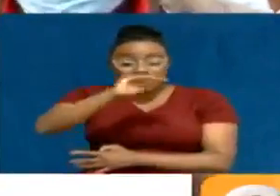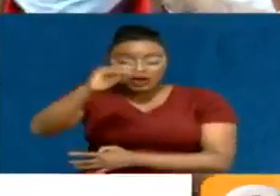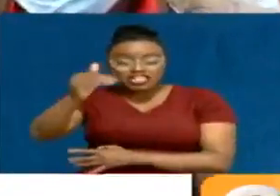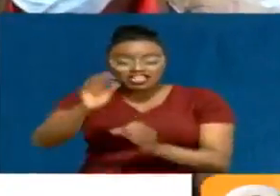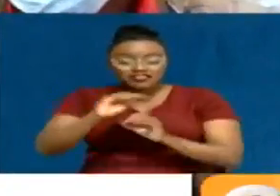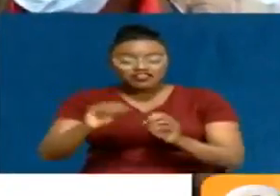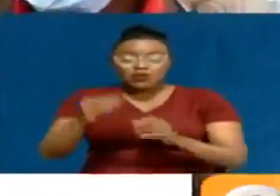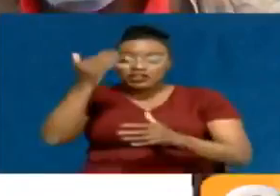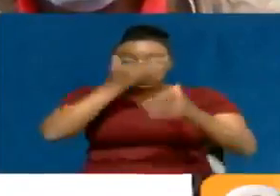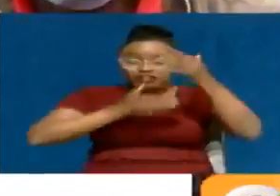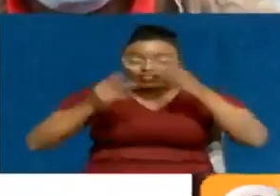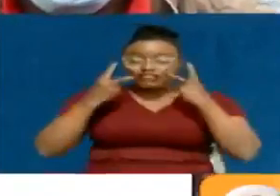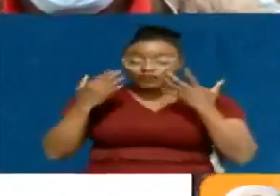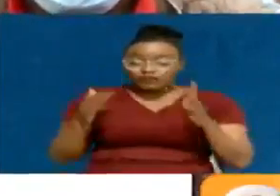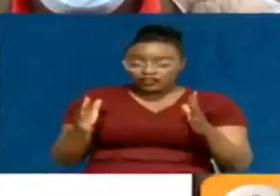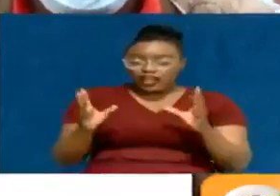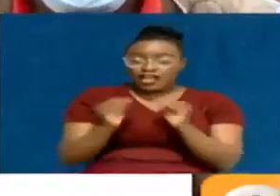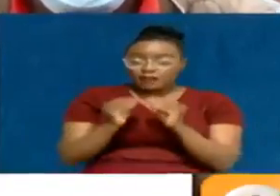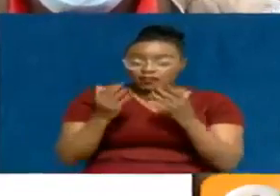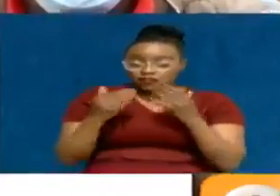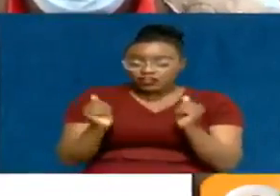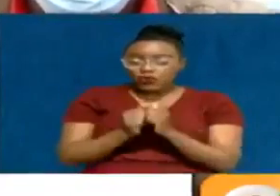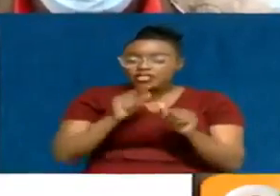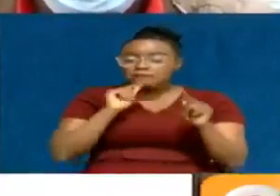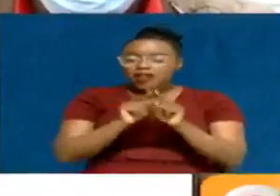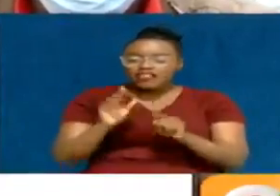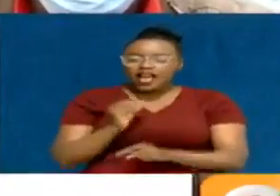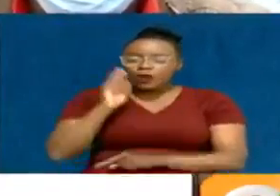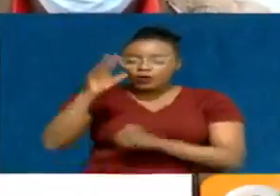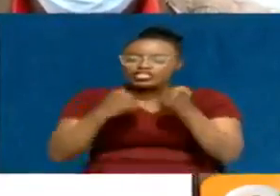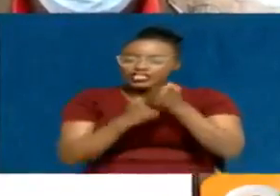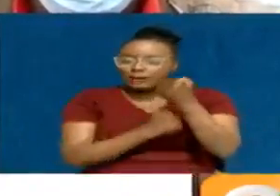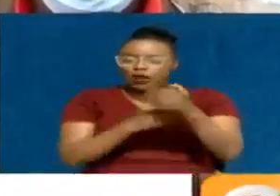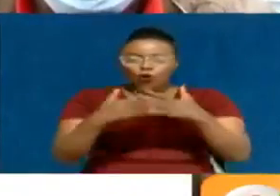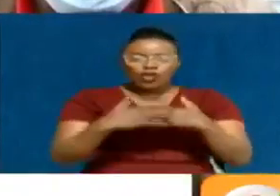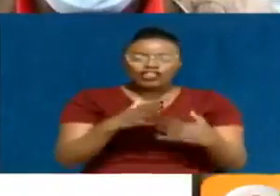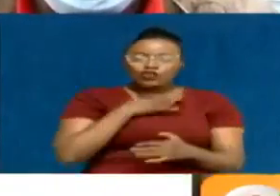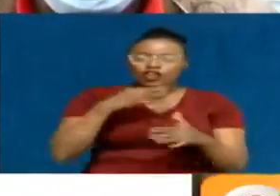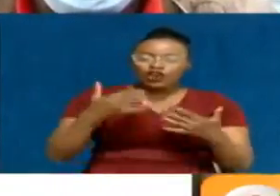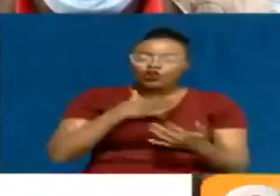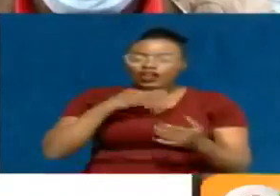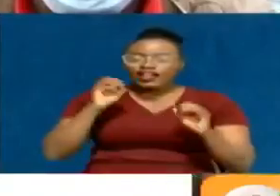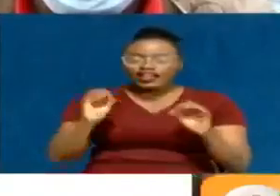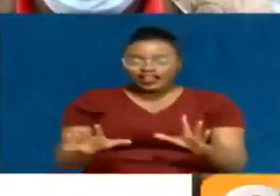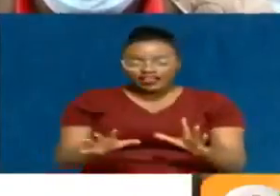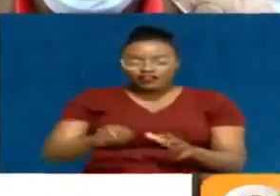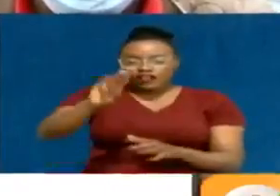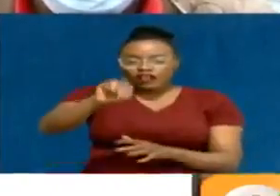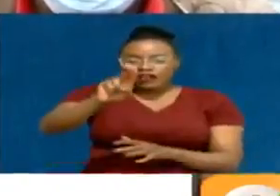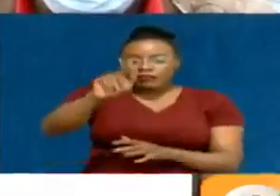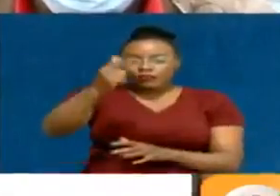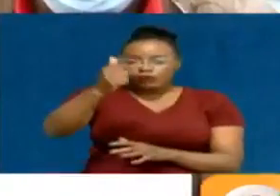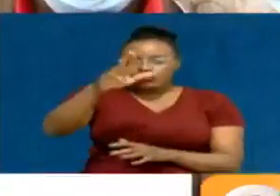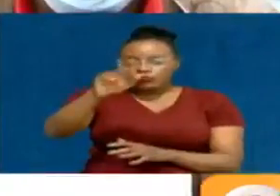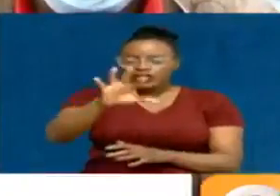tena. Tumeonana uso kwa uso na ndugu zetu. Na tutasimama na hawa, mtu apende asipende. Na Muturi ndio